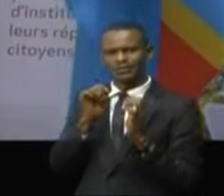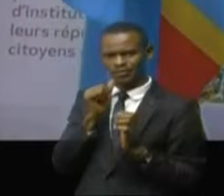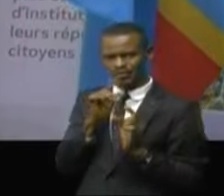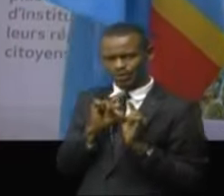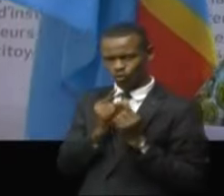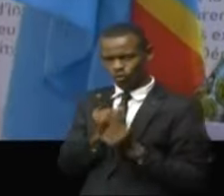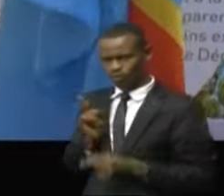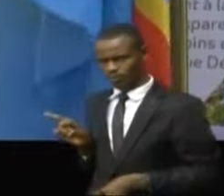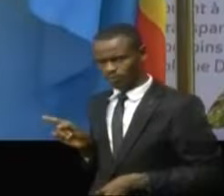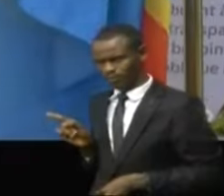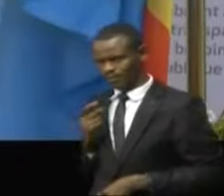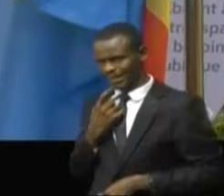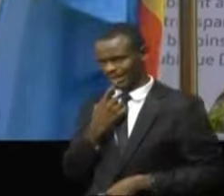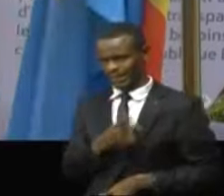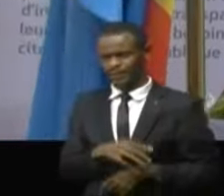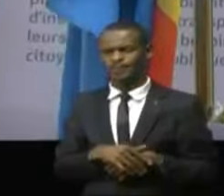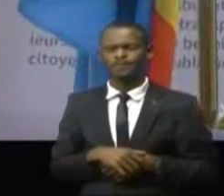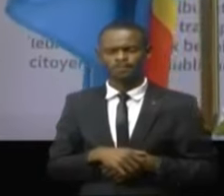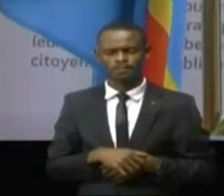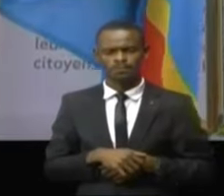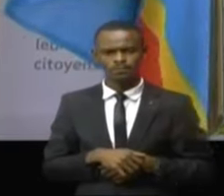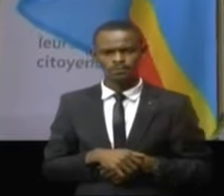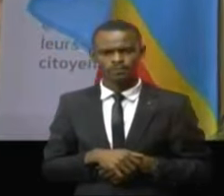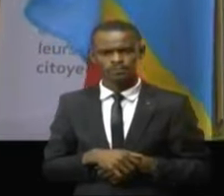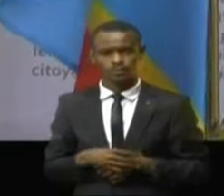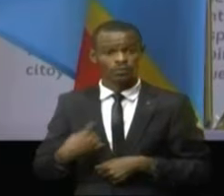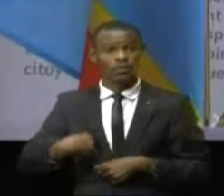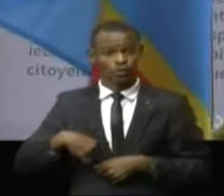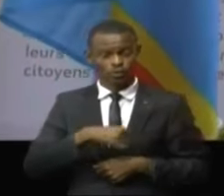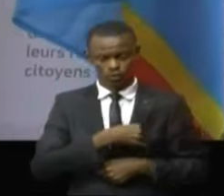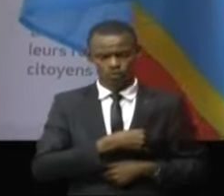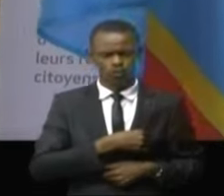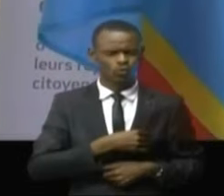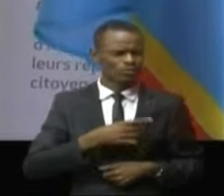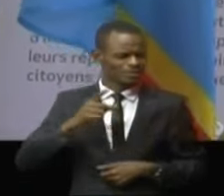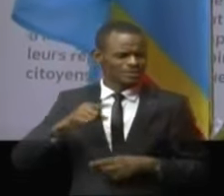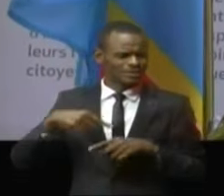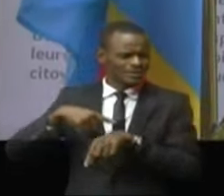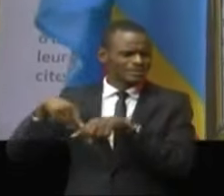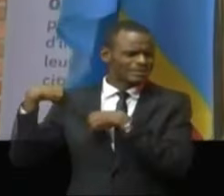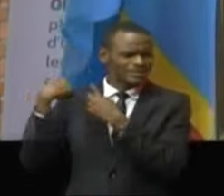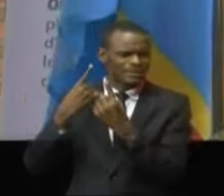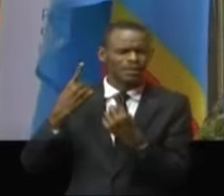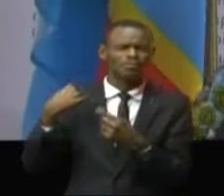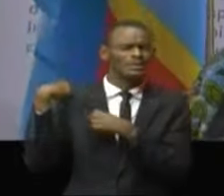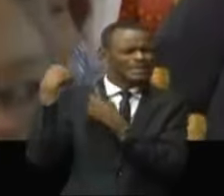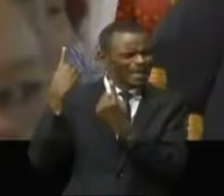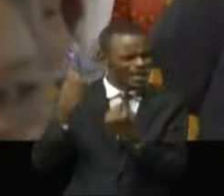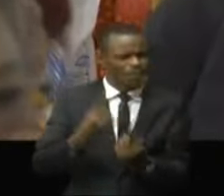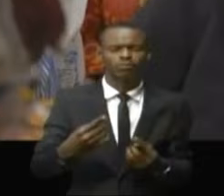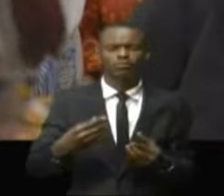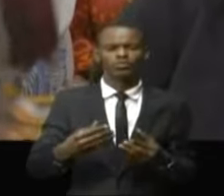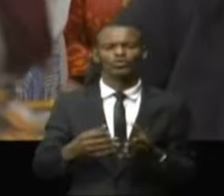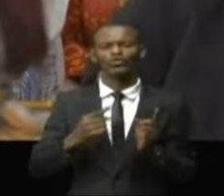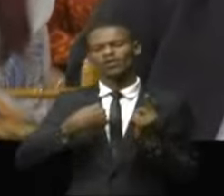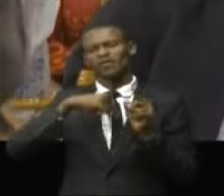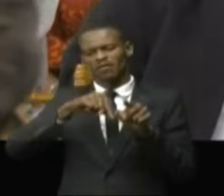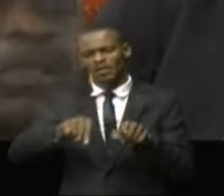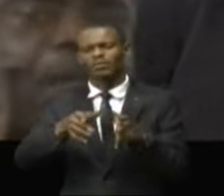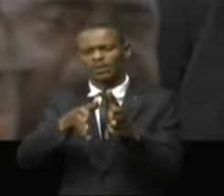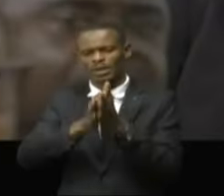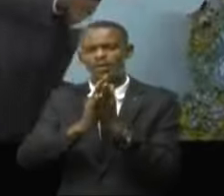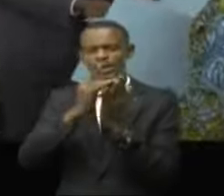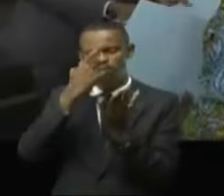brutale de leurs pères, fils, parents, amis, collègues. Avant de remettre l'argumentaire,